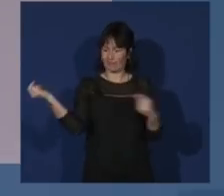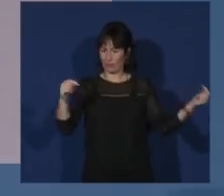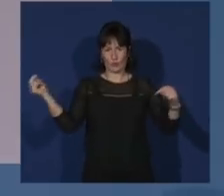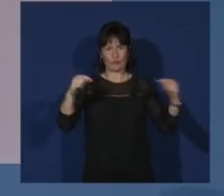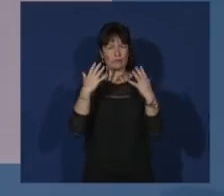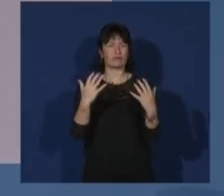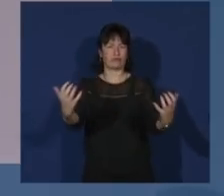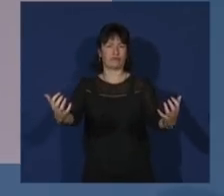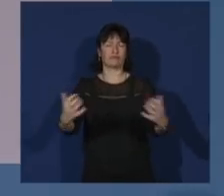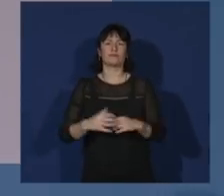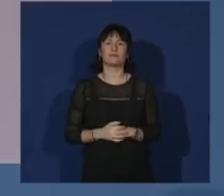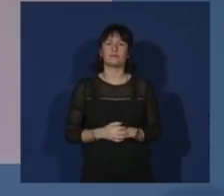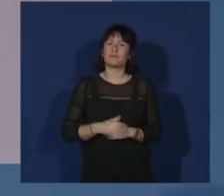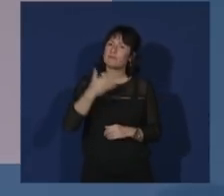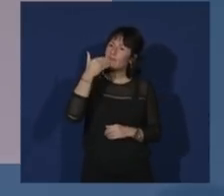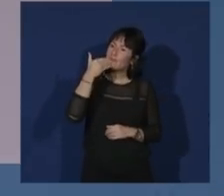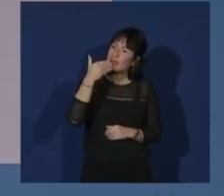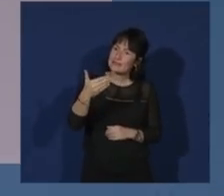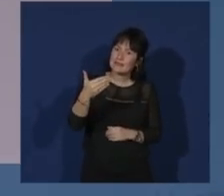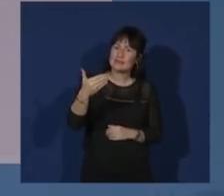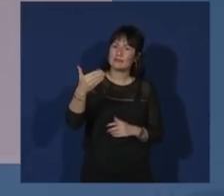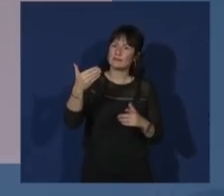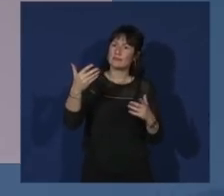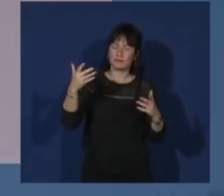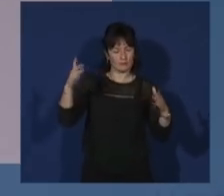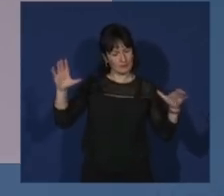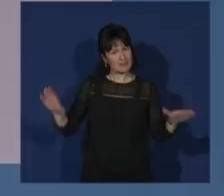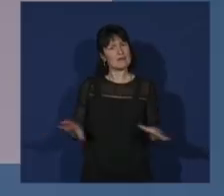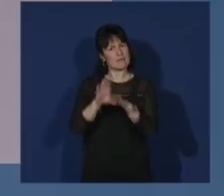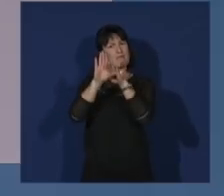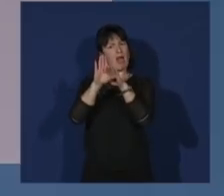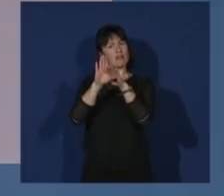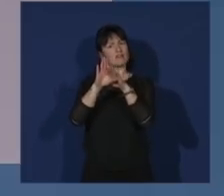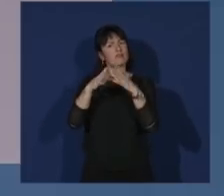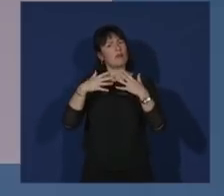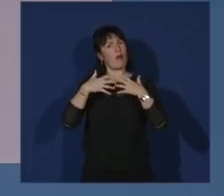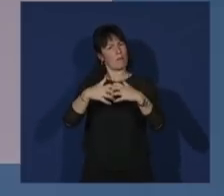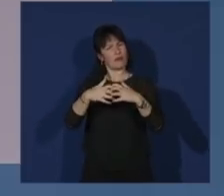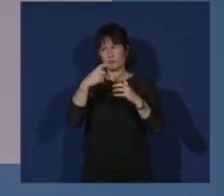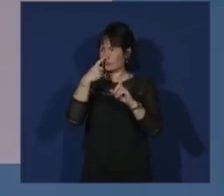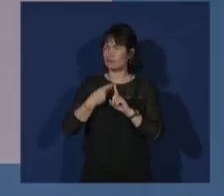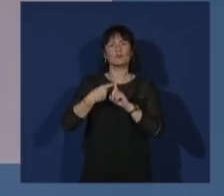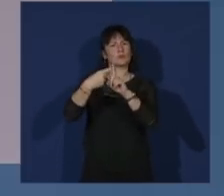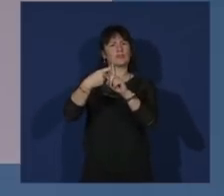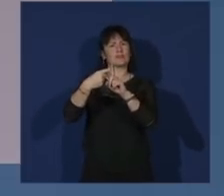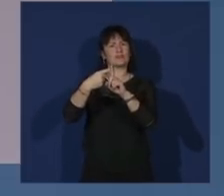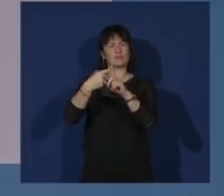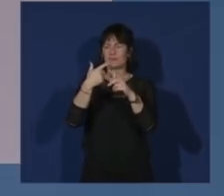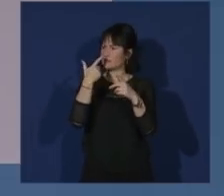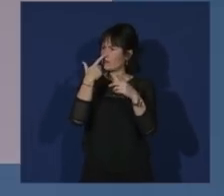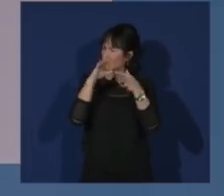aujourd'hui. Merci pour l'image que vous renvoyez de notre mouvement, une image